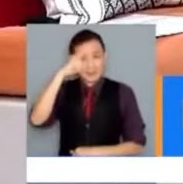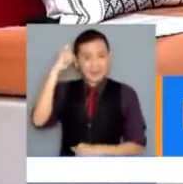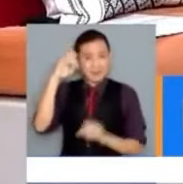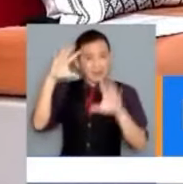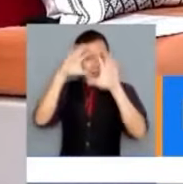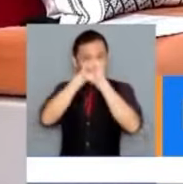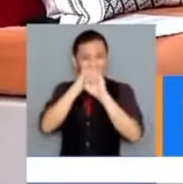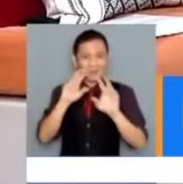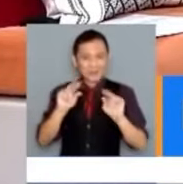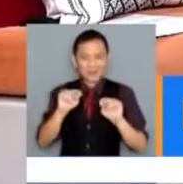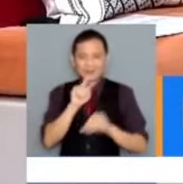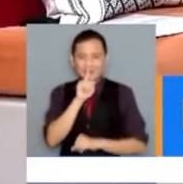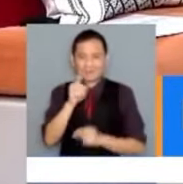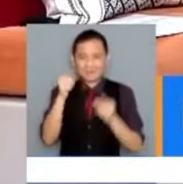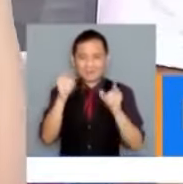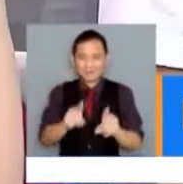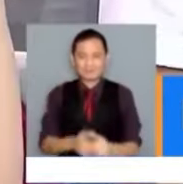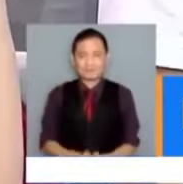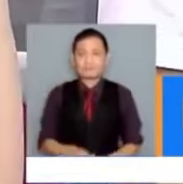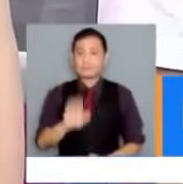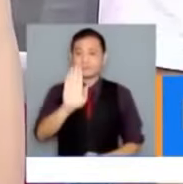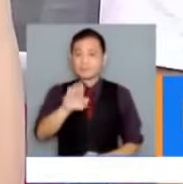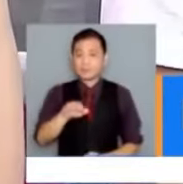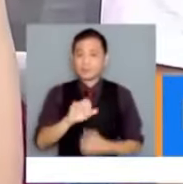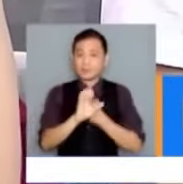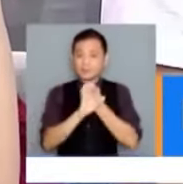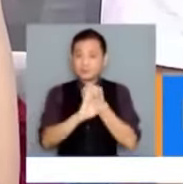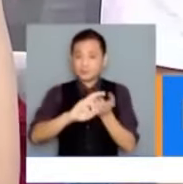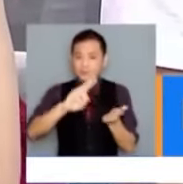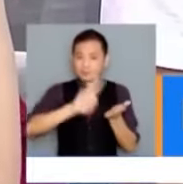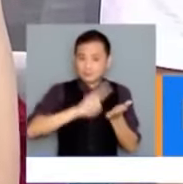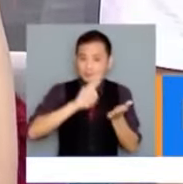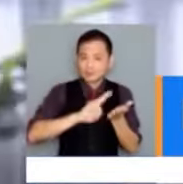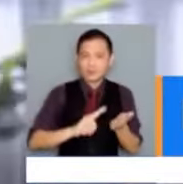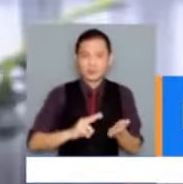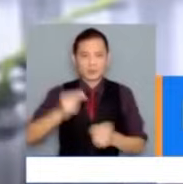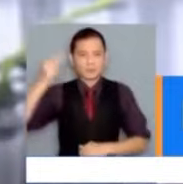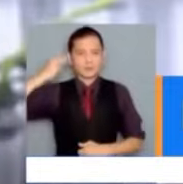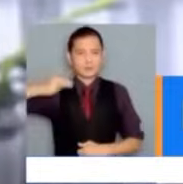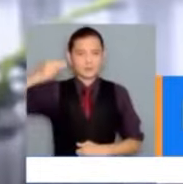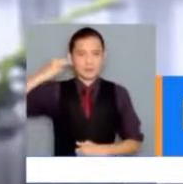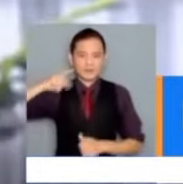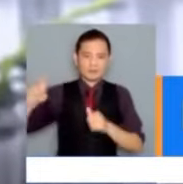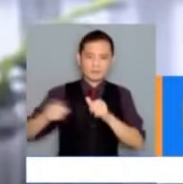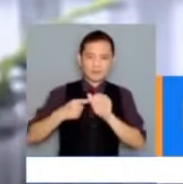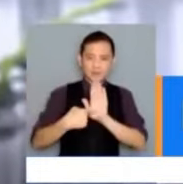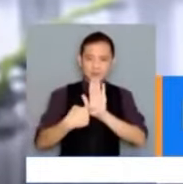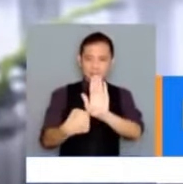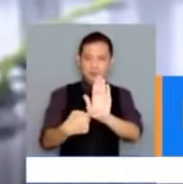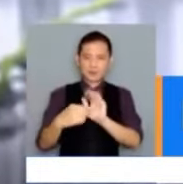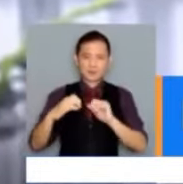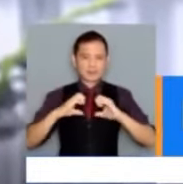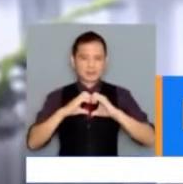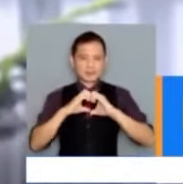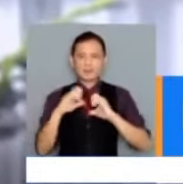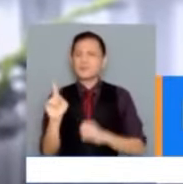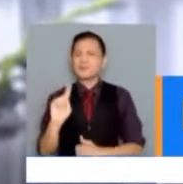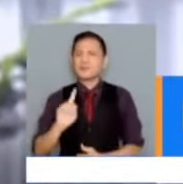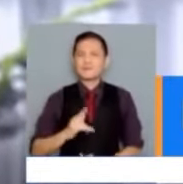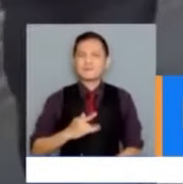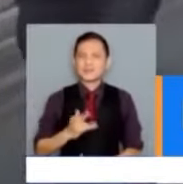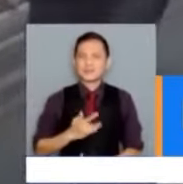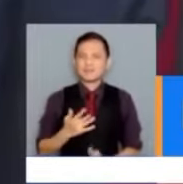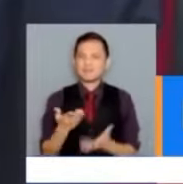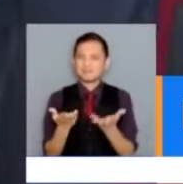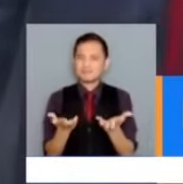mga ganap mula nung contract signing hanggang sa historical first airing nyo sa GMA. Kamusta ba yung pakiramdam? Ito ba yung naisip